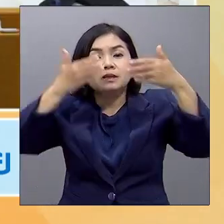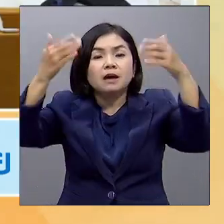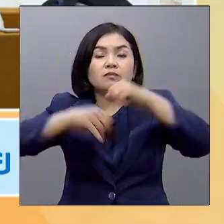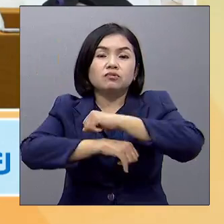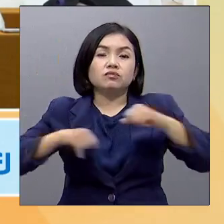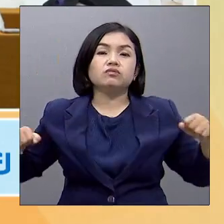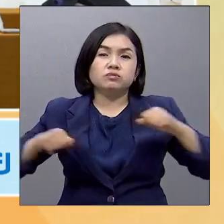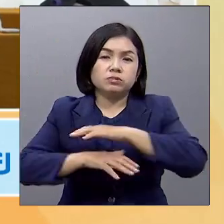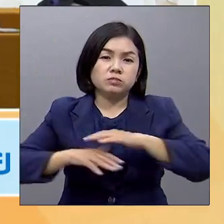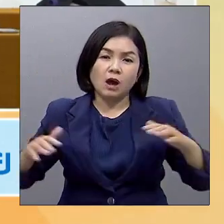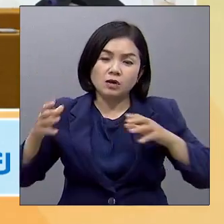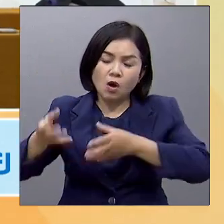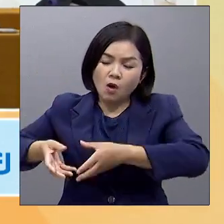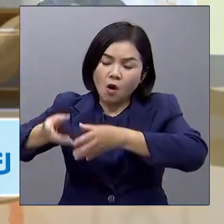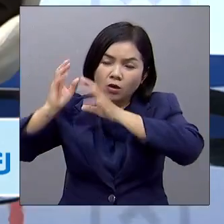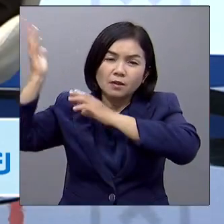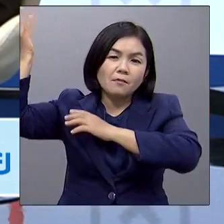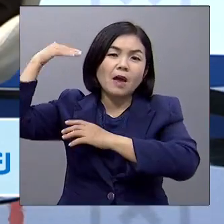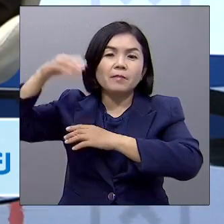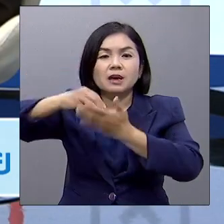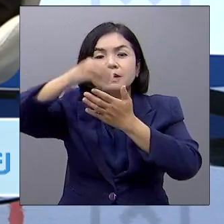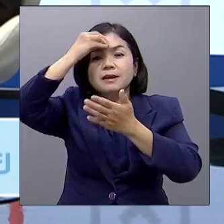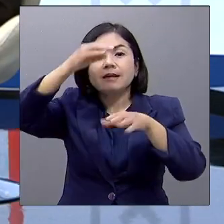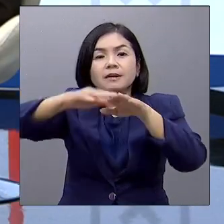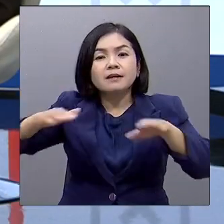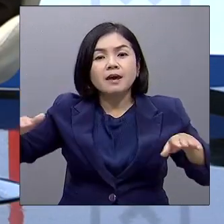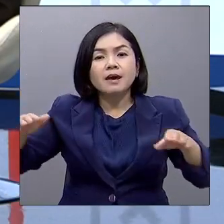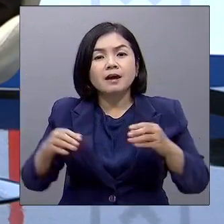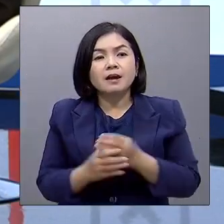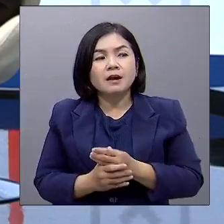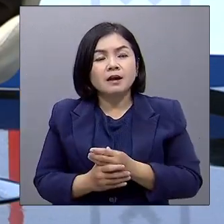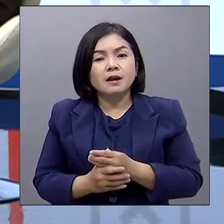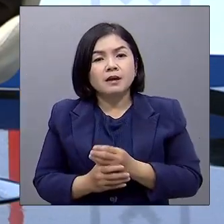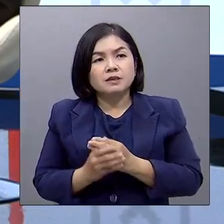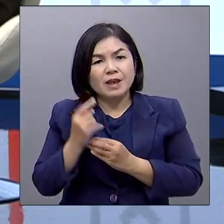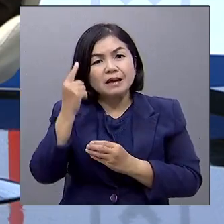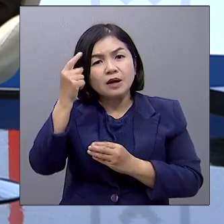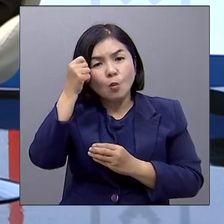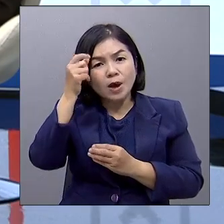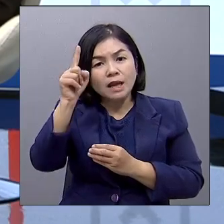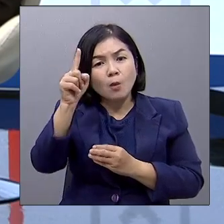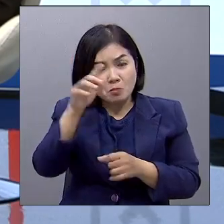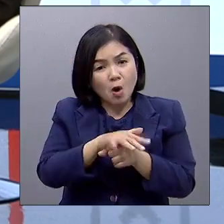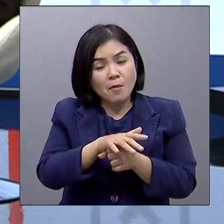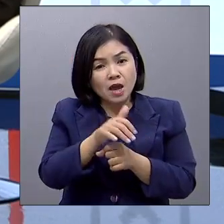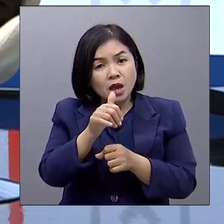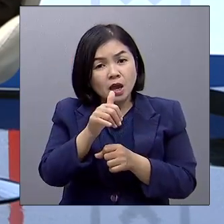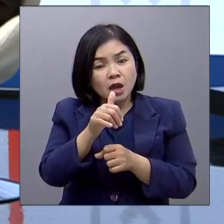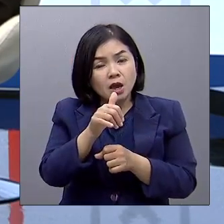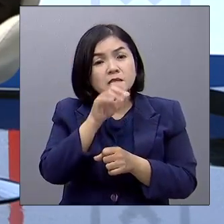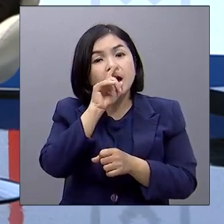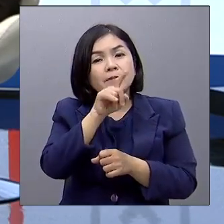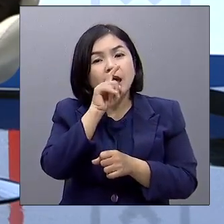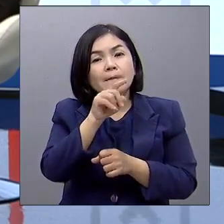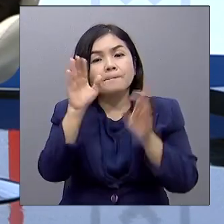ดีกวาย้อนกไปเวลาทเราเป็ักเรียนนะครัคุผชมเราอาจะได้เรีนสัสัดาหลหนึงครั้งเพีงพอไคะจย์ที่